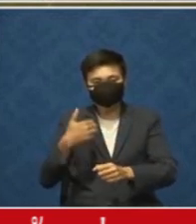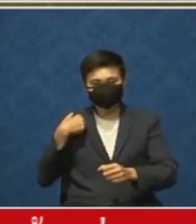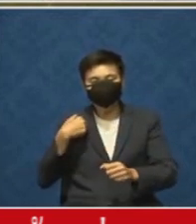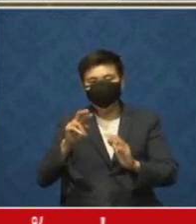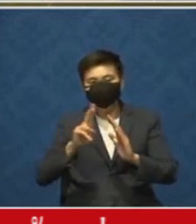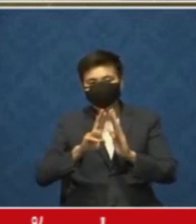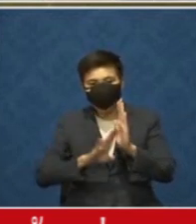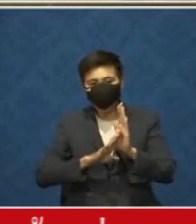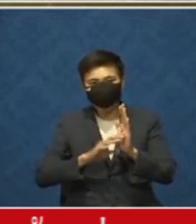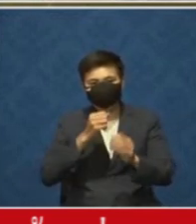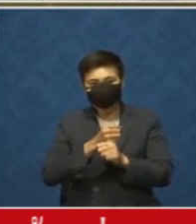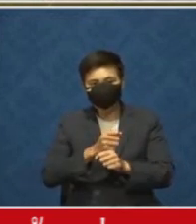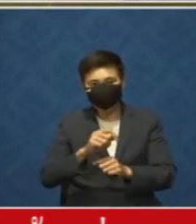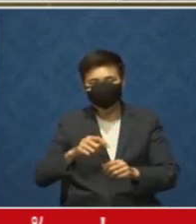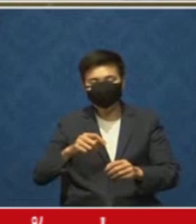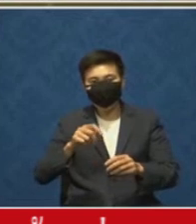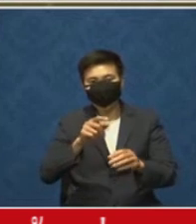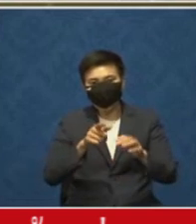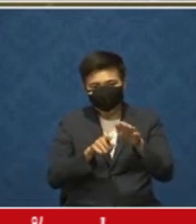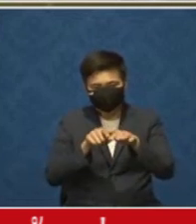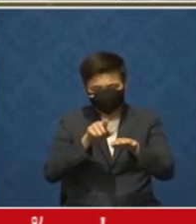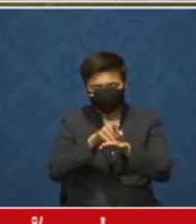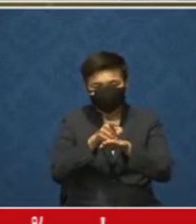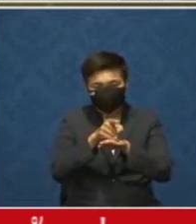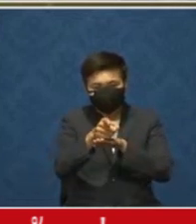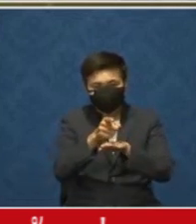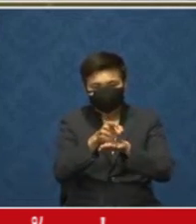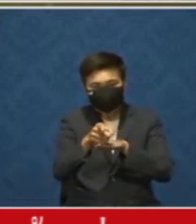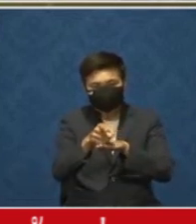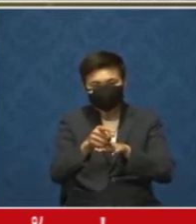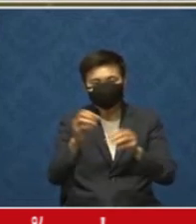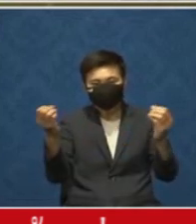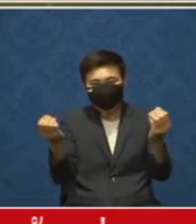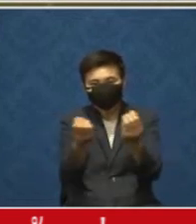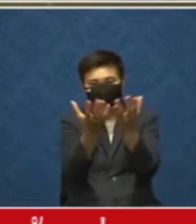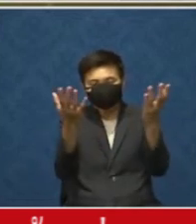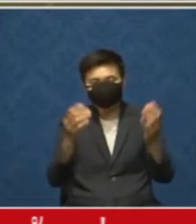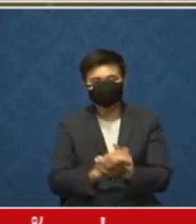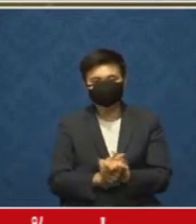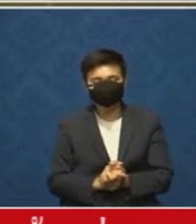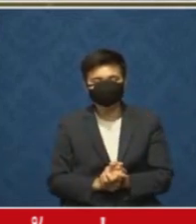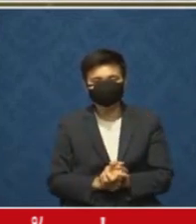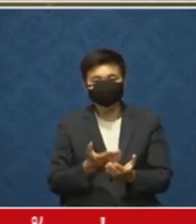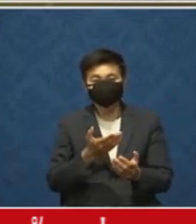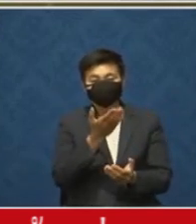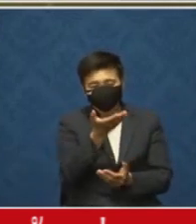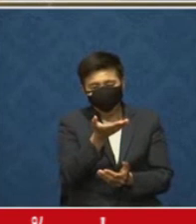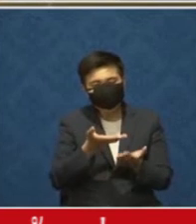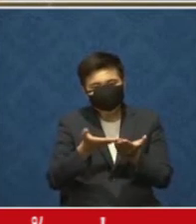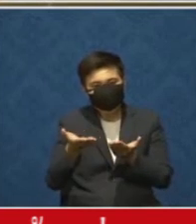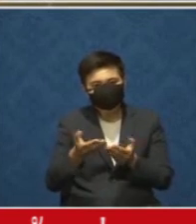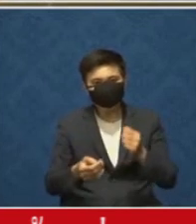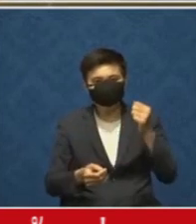ธท่านประธานครับขอซื้อเนี่ยท่านประธานขอซื้อจำนวน3ลำครับท่านประธ